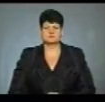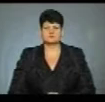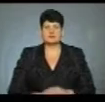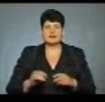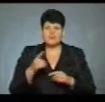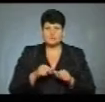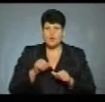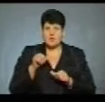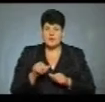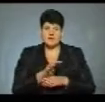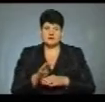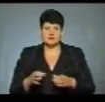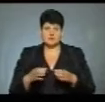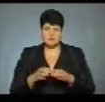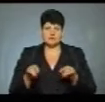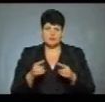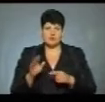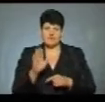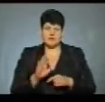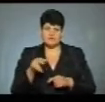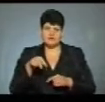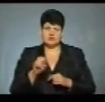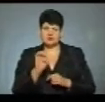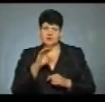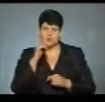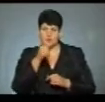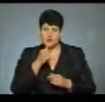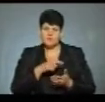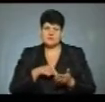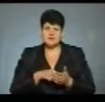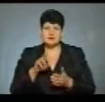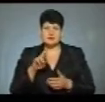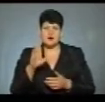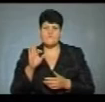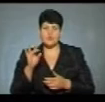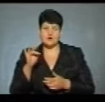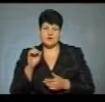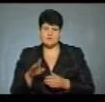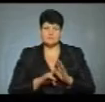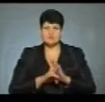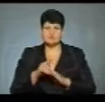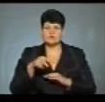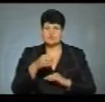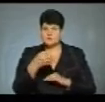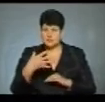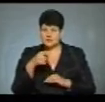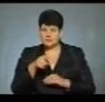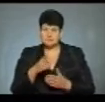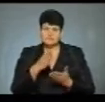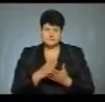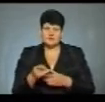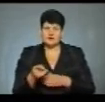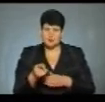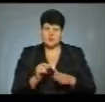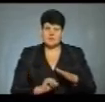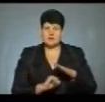Тернопільська окрема артилерійська бригада створена у вересні 2014-го у місті Яворів. І з початку 2015-го вона дислокується в Тернополі на